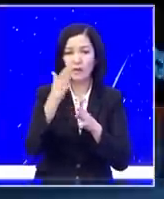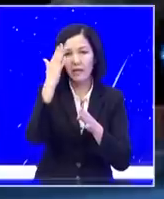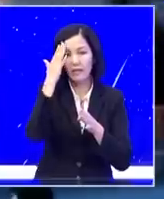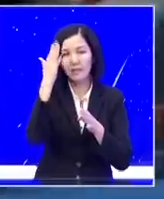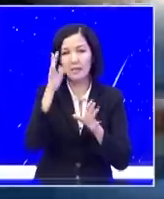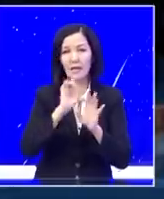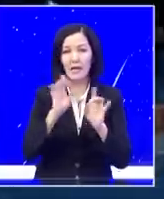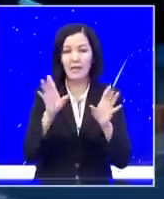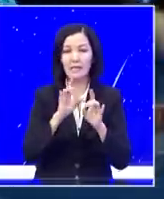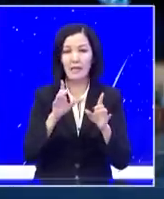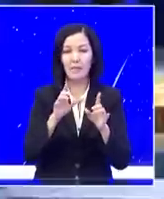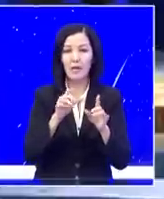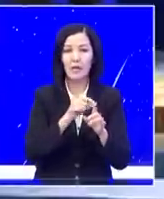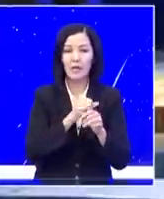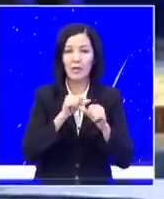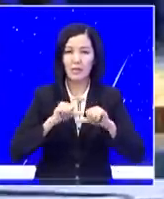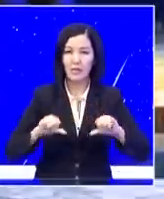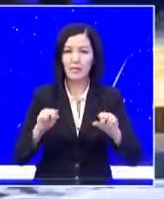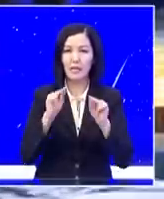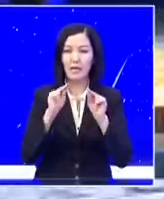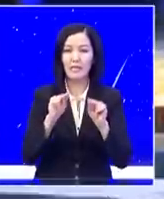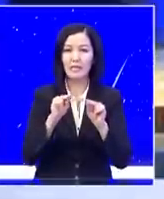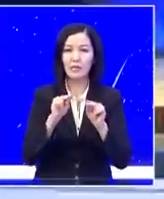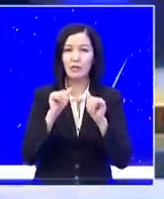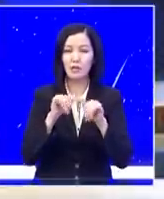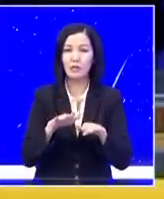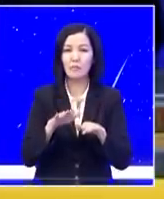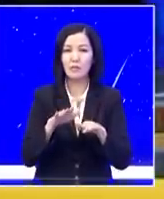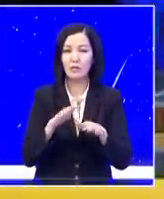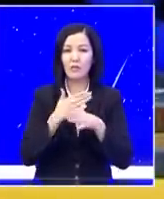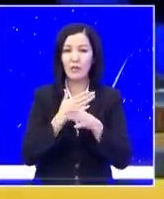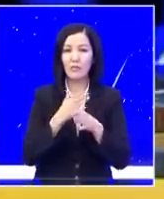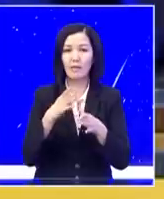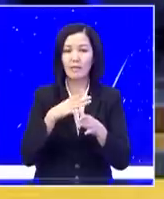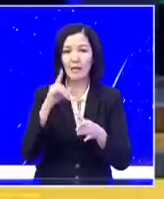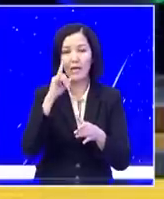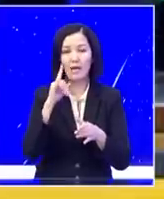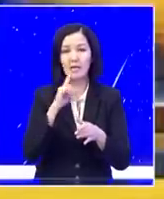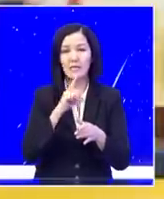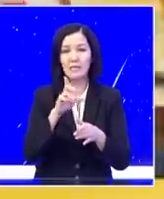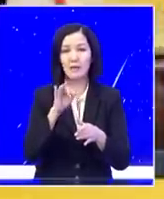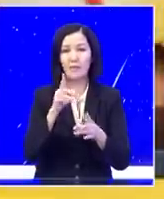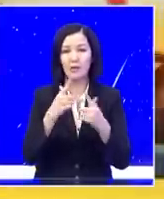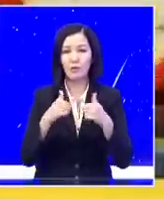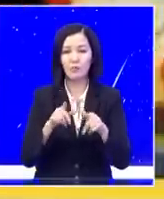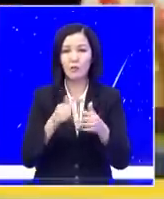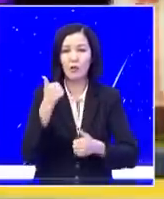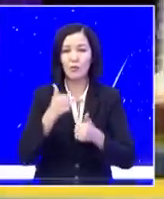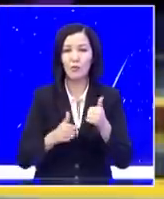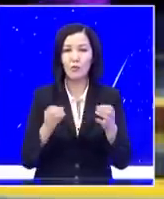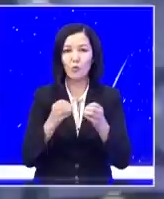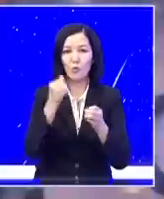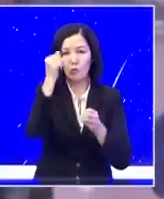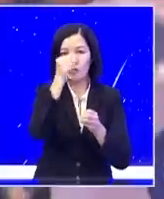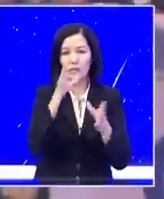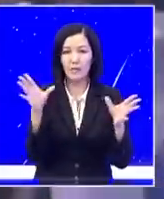атап, төрешілердің әділ қазылық жасауына ықпал еттірейді Қазақстан барысы жобасының өкілдері. Биыл турнирдің 10 жылдық